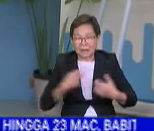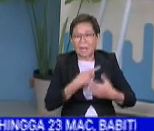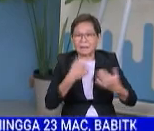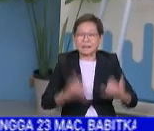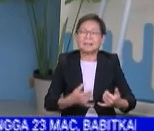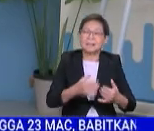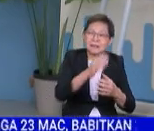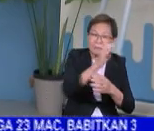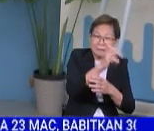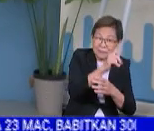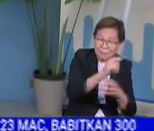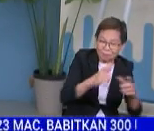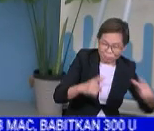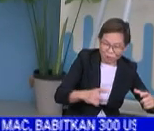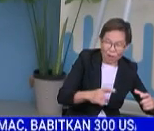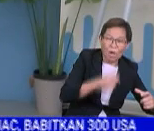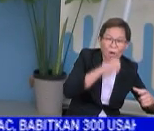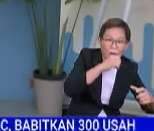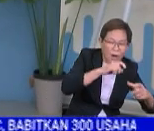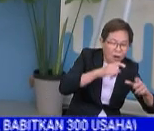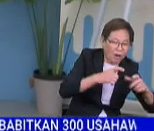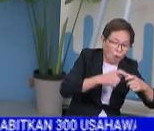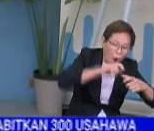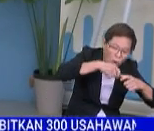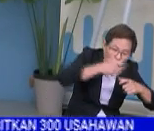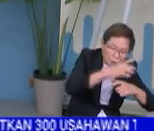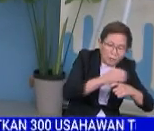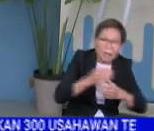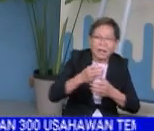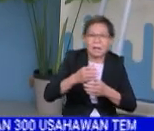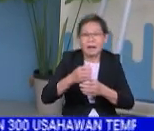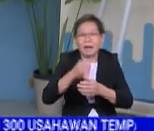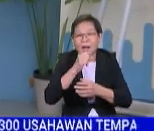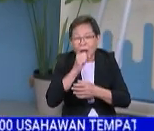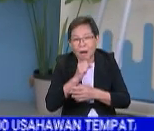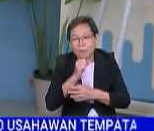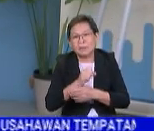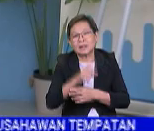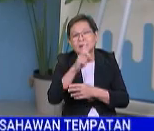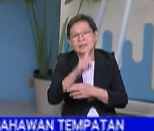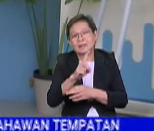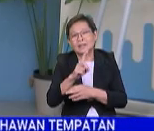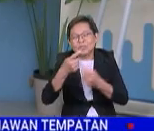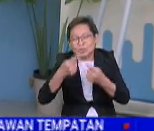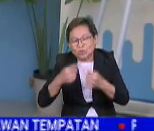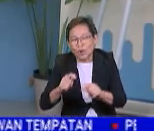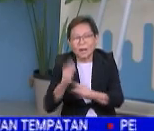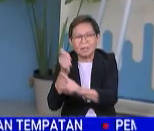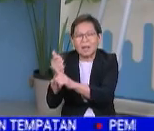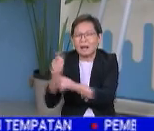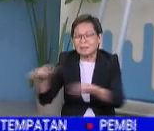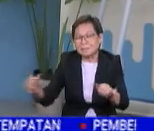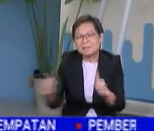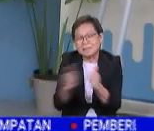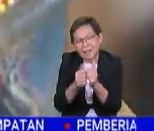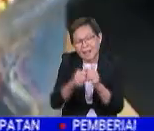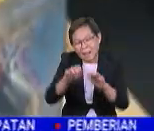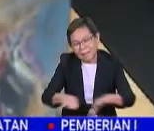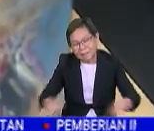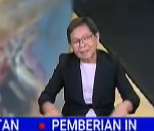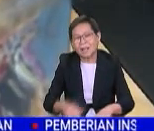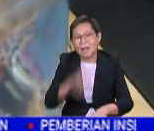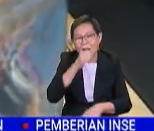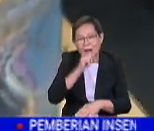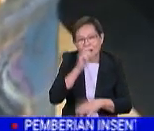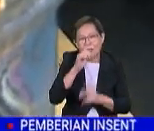sekali cone dengan cup. Jadi diorang kita hantar kat rumah, diorang DIY dengan anak-anak. Jadi diorang ada aktiviti dengan anak-anak melalui kita punya ice